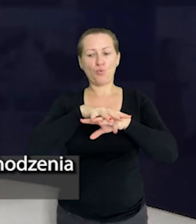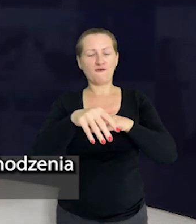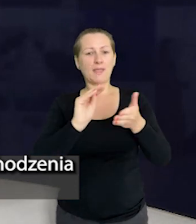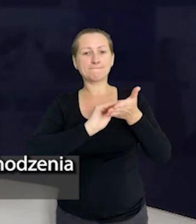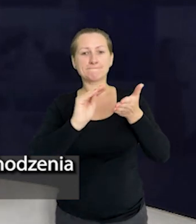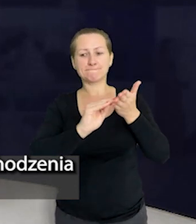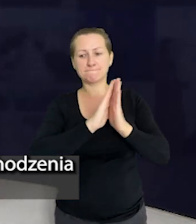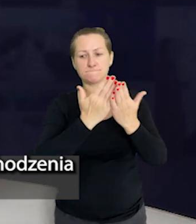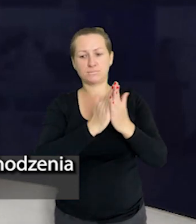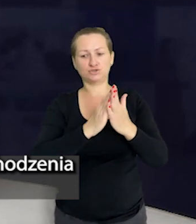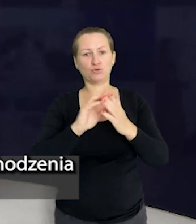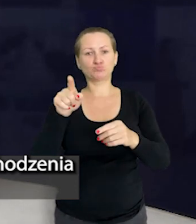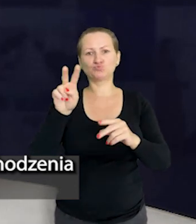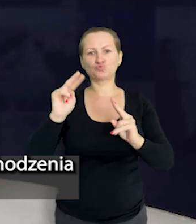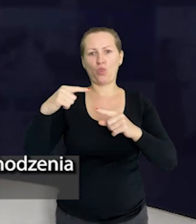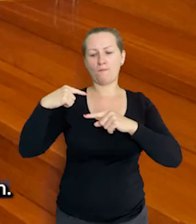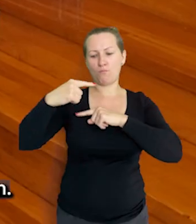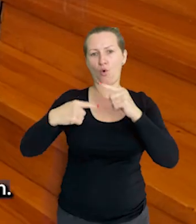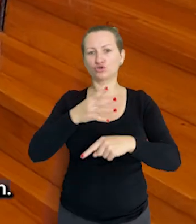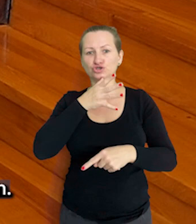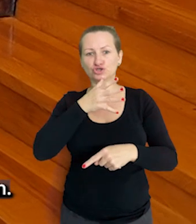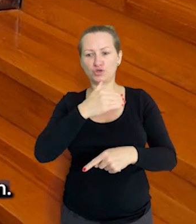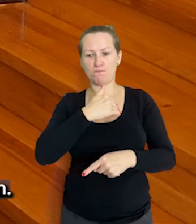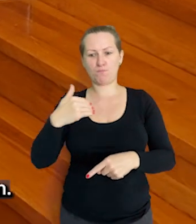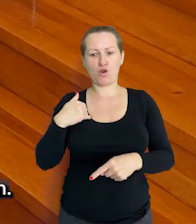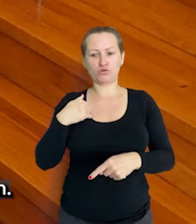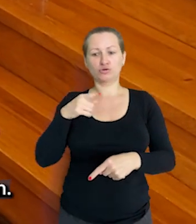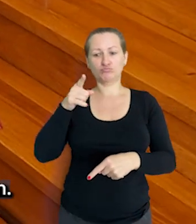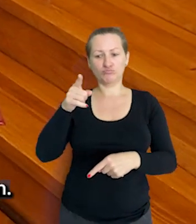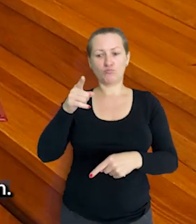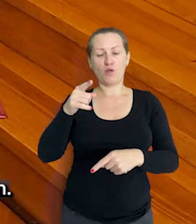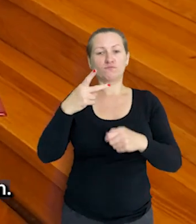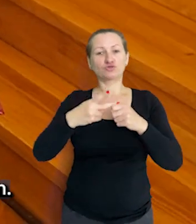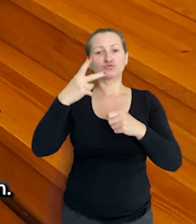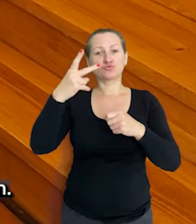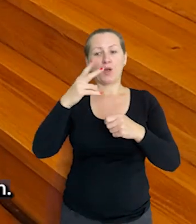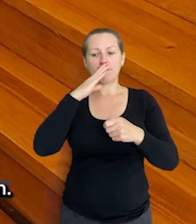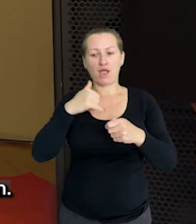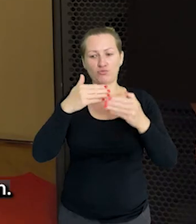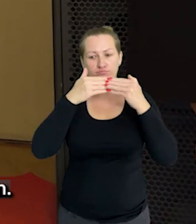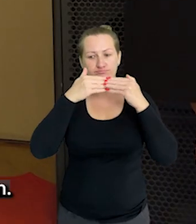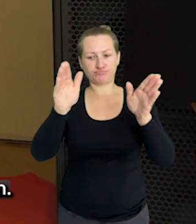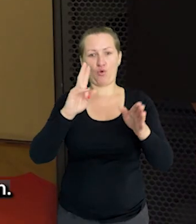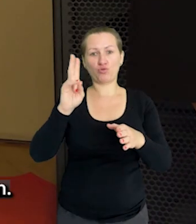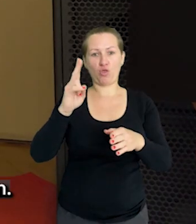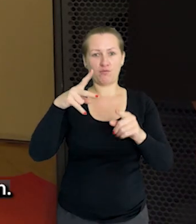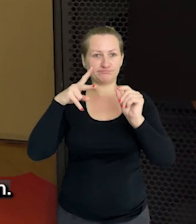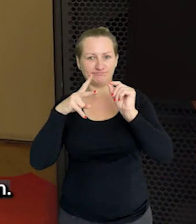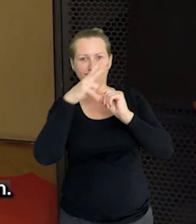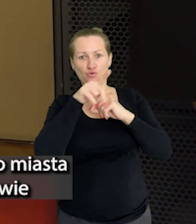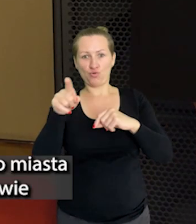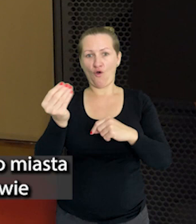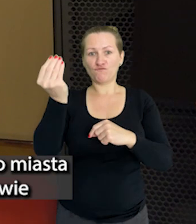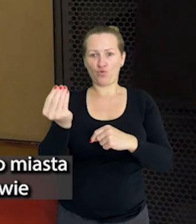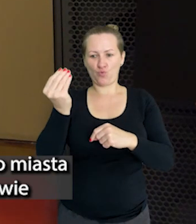Bashevisa Singera, pisarza z pochodzenia polskiego Żyda. Jego oficjalnego odsłonięcia 22 maja dokonała wnuczka pisarza, May